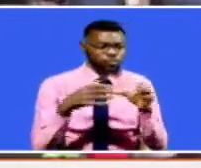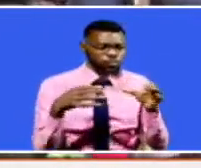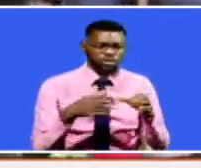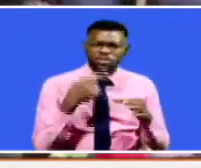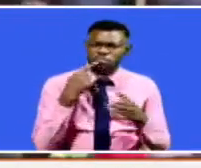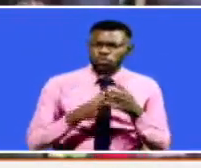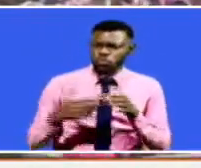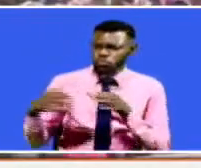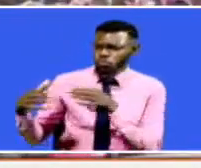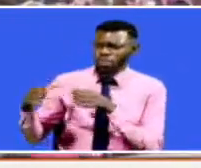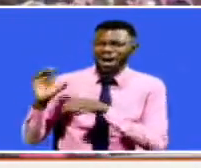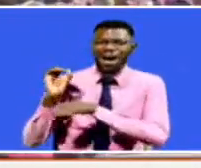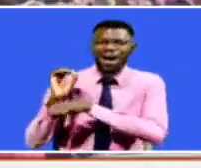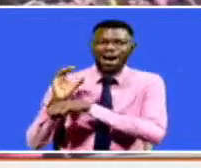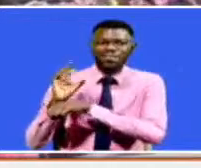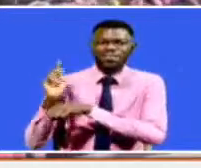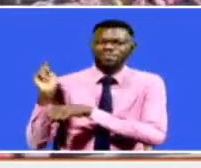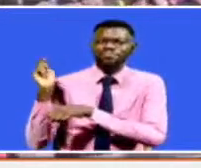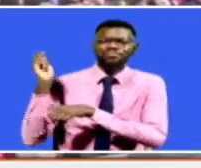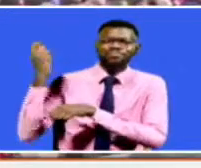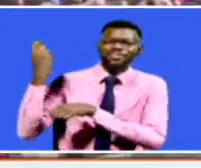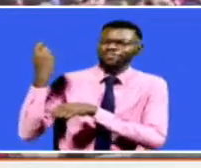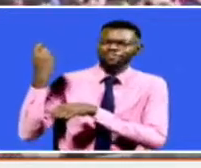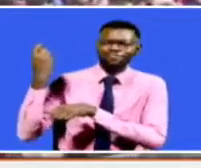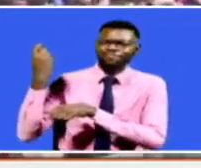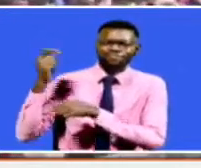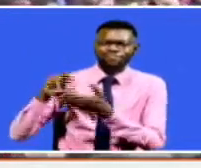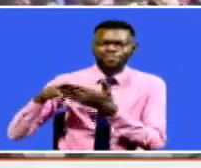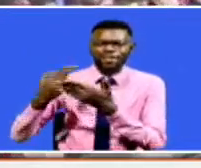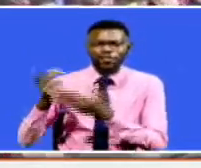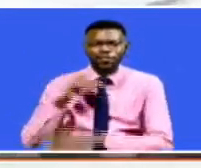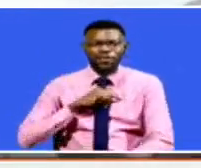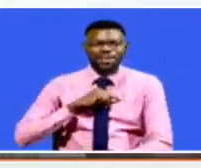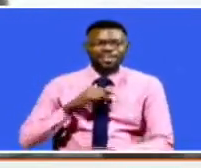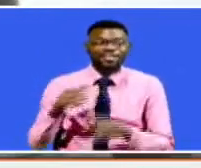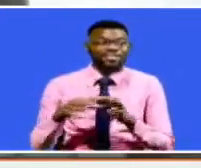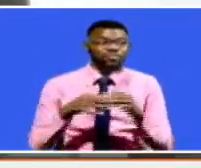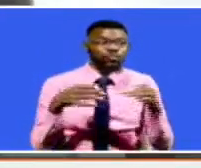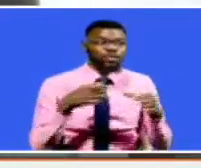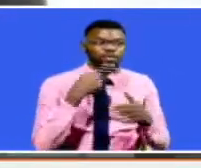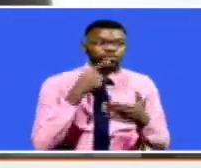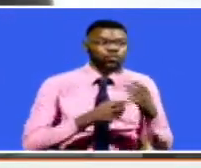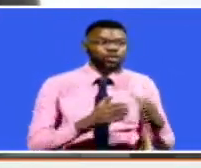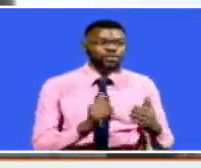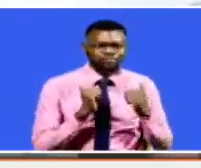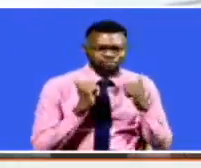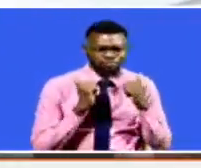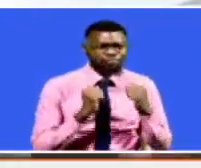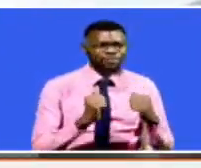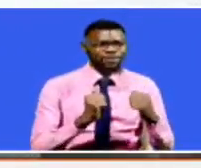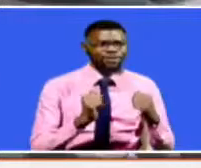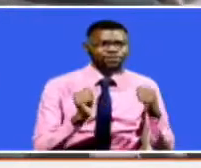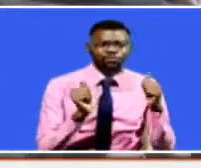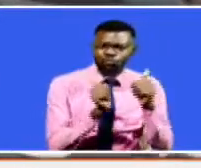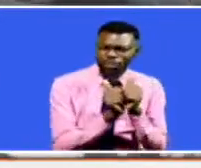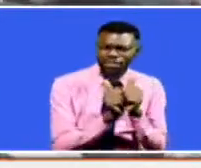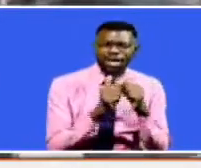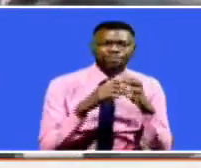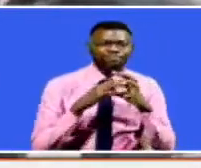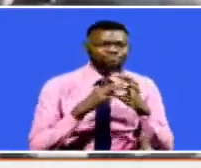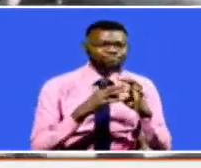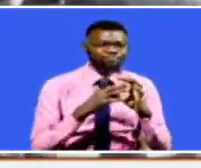kwa kumpotosha. Aidha muungano huo umetoa hakikisho la kusalia pamoja hadi mwaka 2027